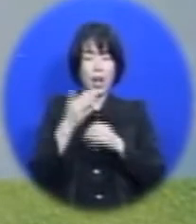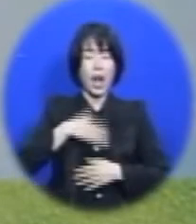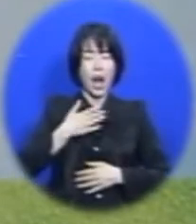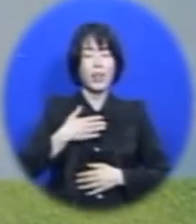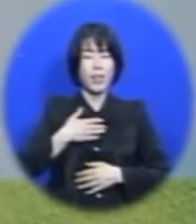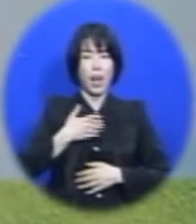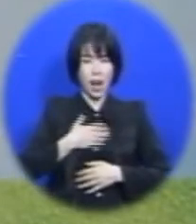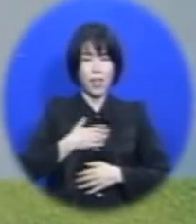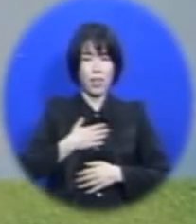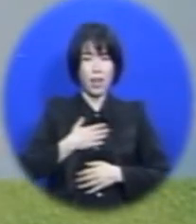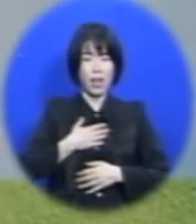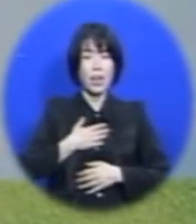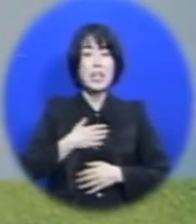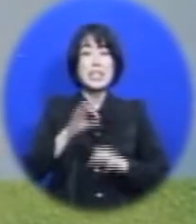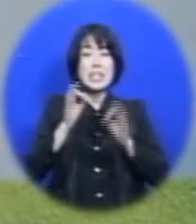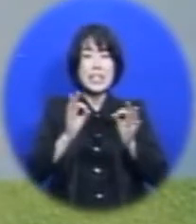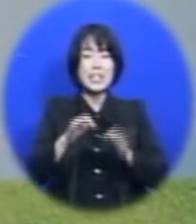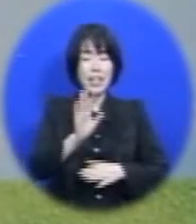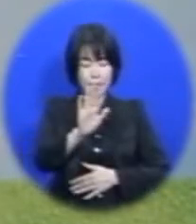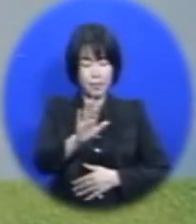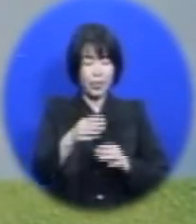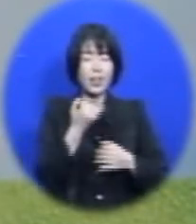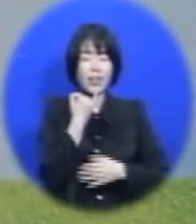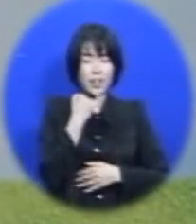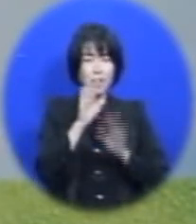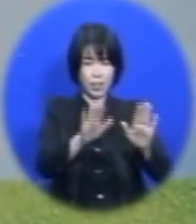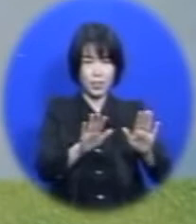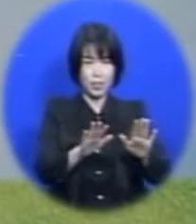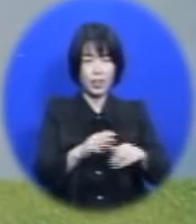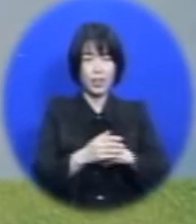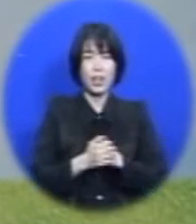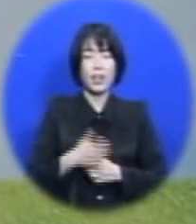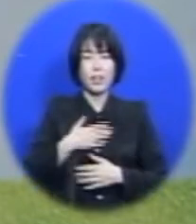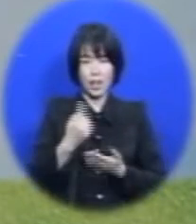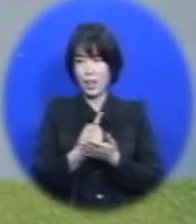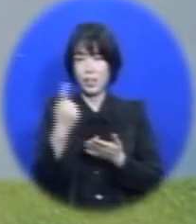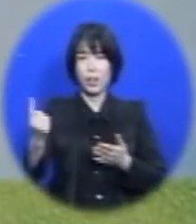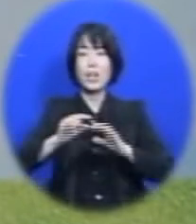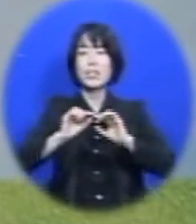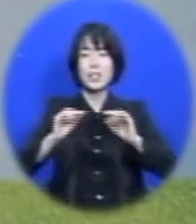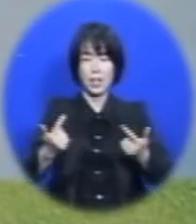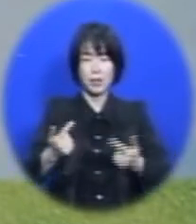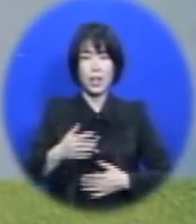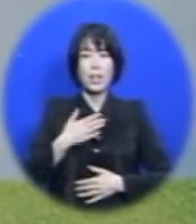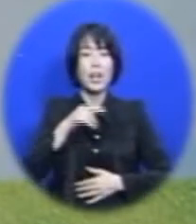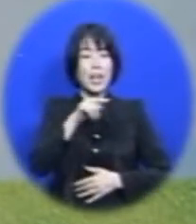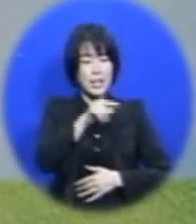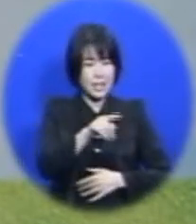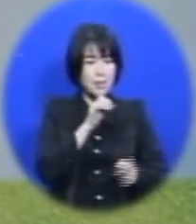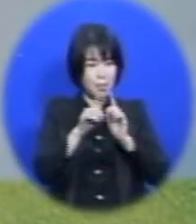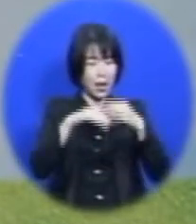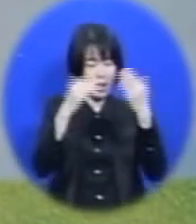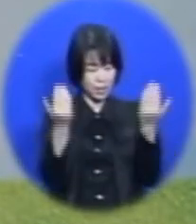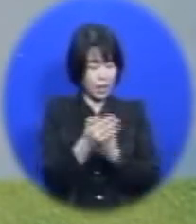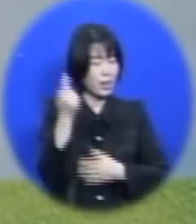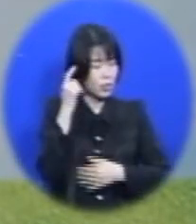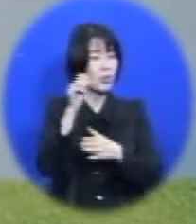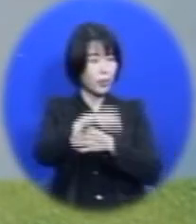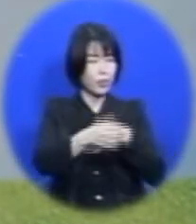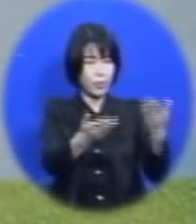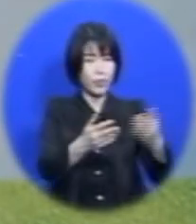알았다 알았다. 이제 그만해 그만해. 내가 떠나지 않으마. 내 말 내가 다 들어주마. 내가